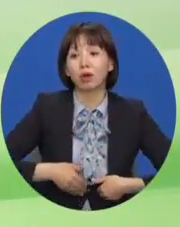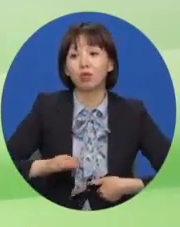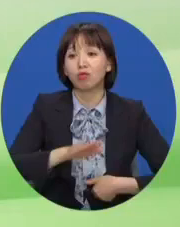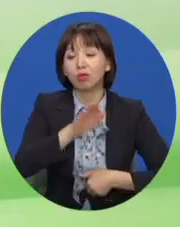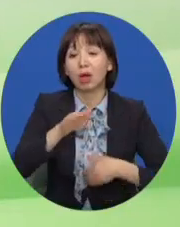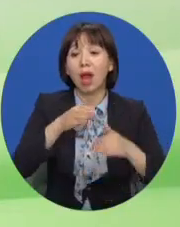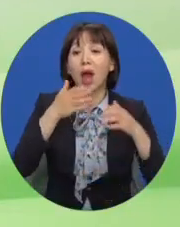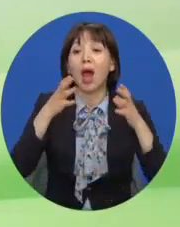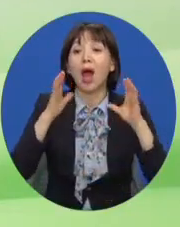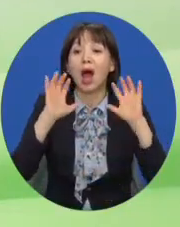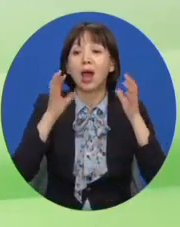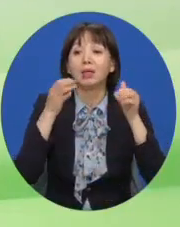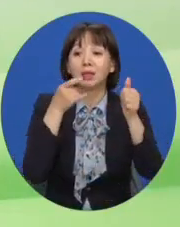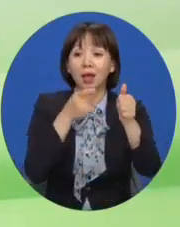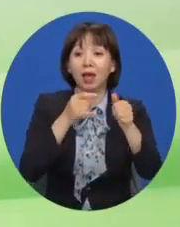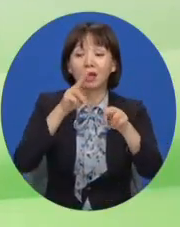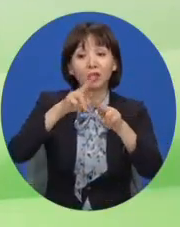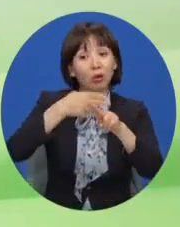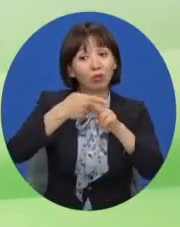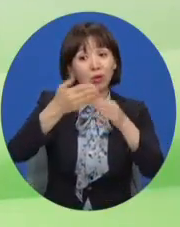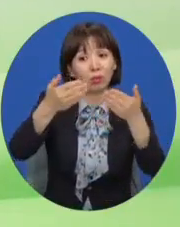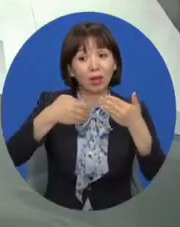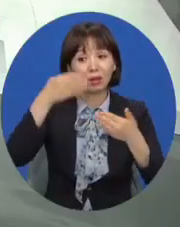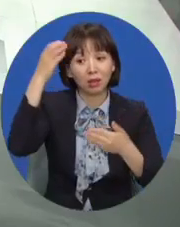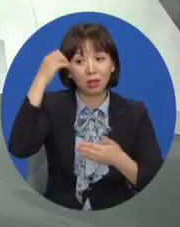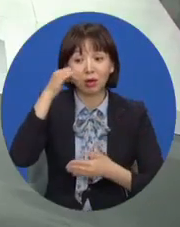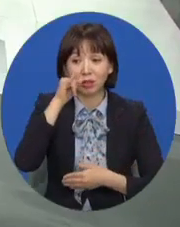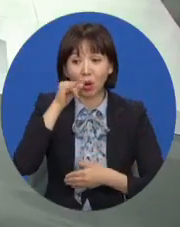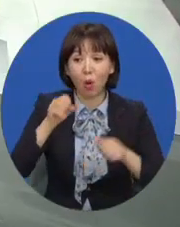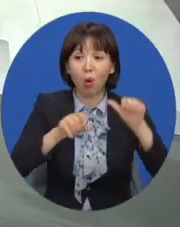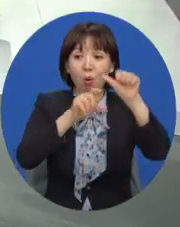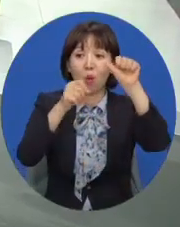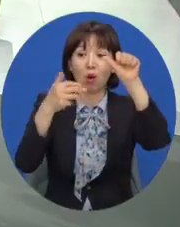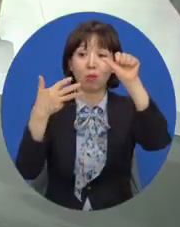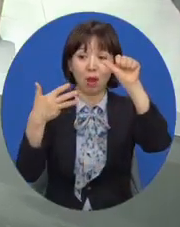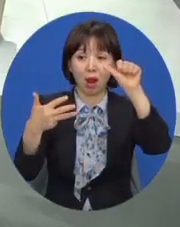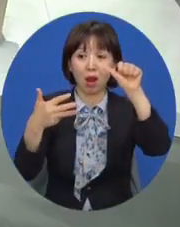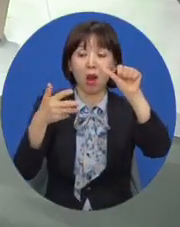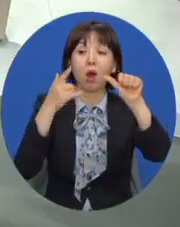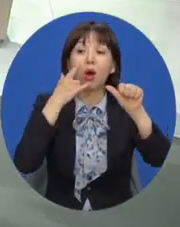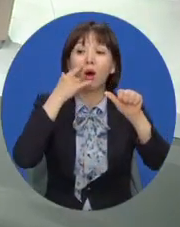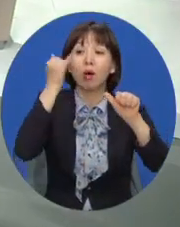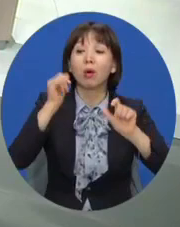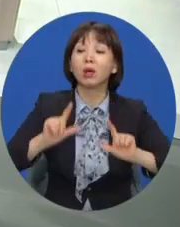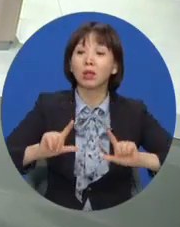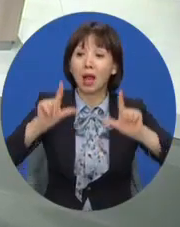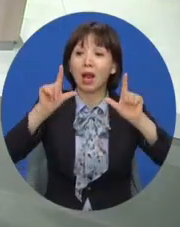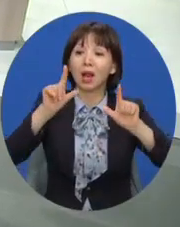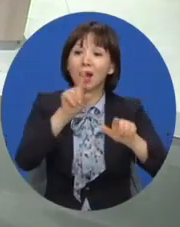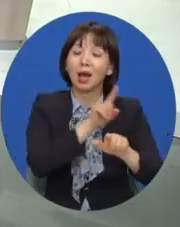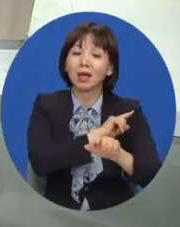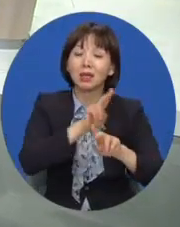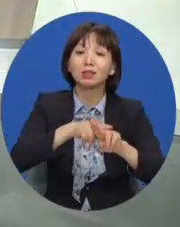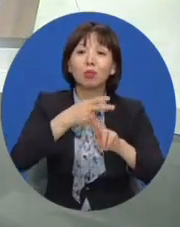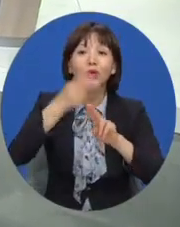아이들에게 한번 선물을 받아본 기억이 나시죠? 5월 8일 어버이날 어떤 선물이 가장 인상에